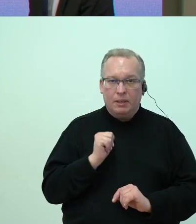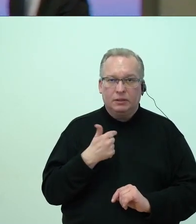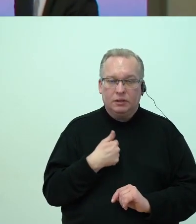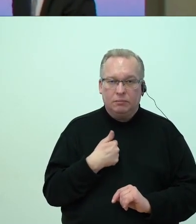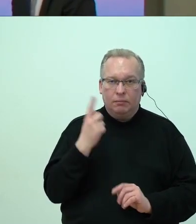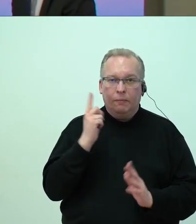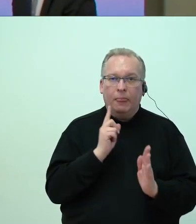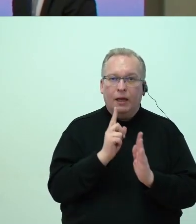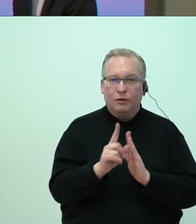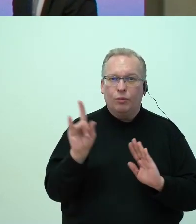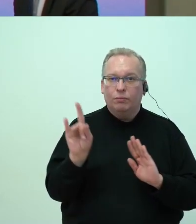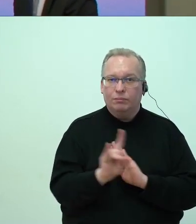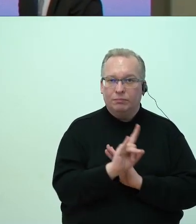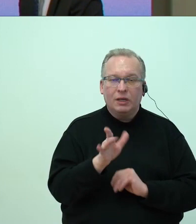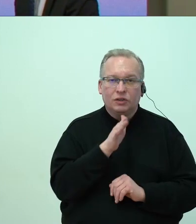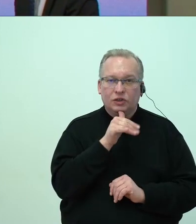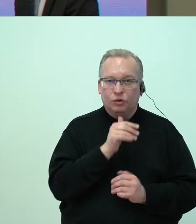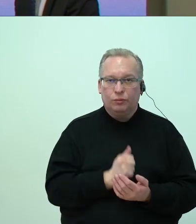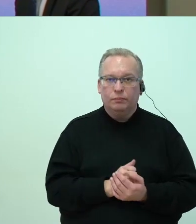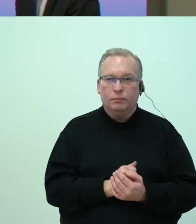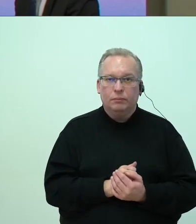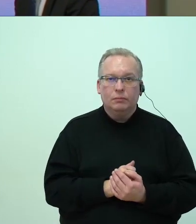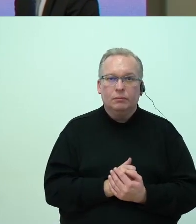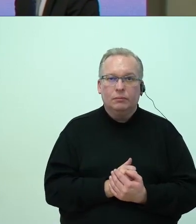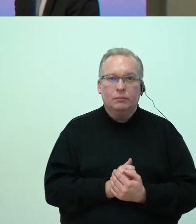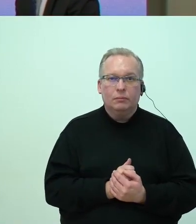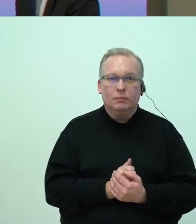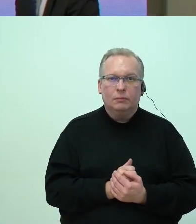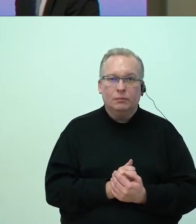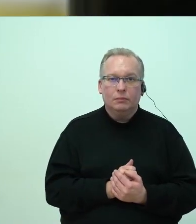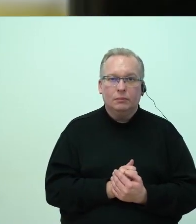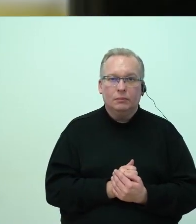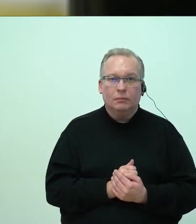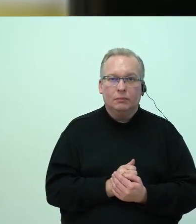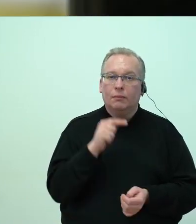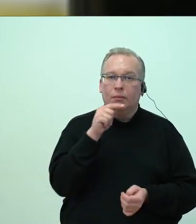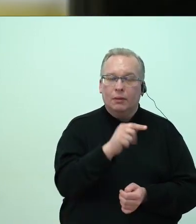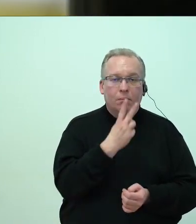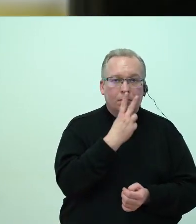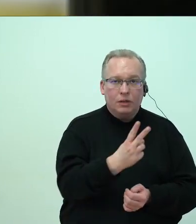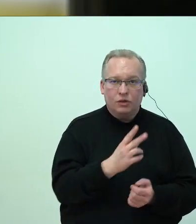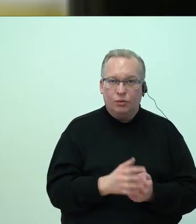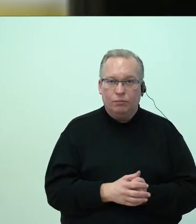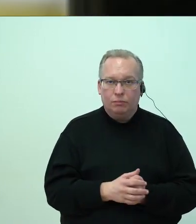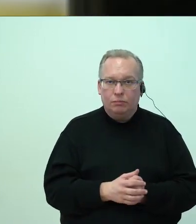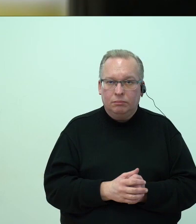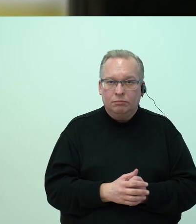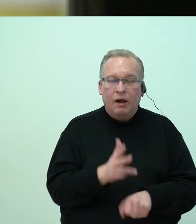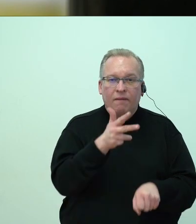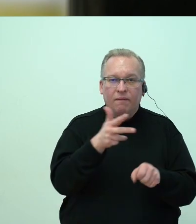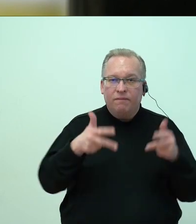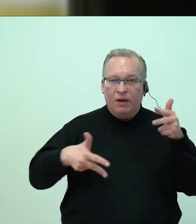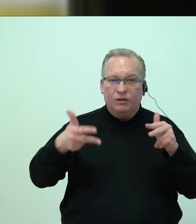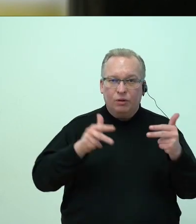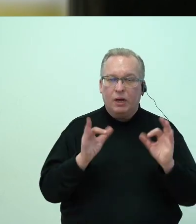pro sinagogo ir ten mačiau vaizdo kameras, tai